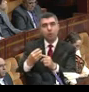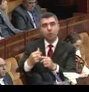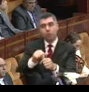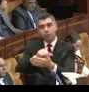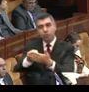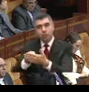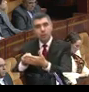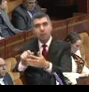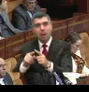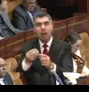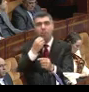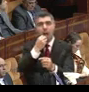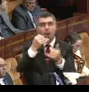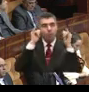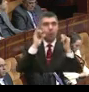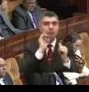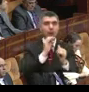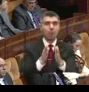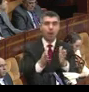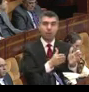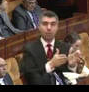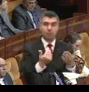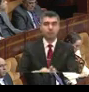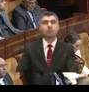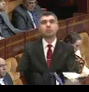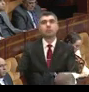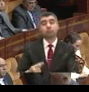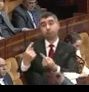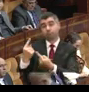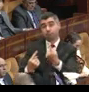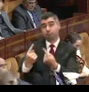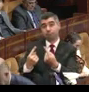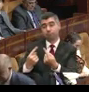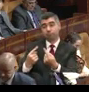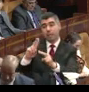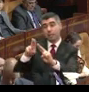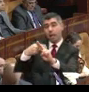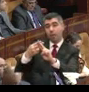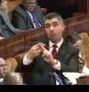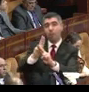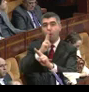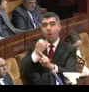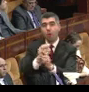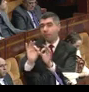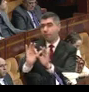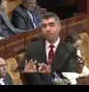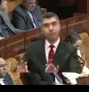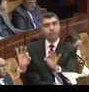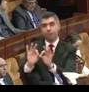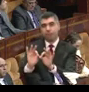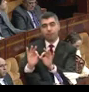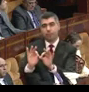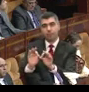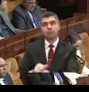النصف الآخر. ولهذا حنا كنتمناو تجاوب الحكومة، لأنه هذا ملف آني وحقيقي. أولا